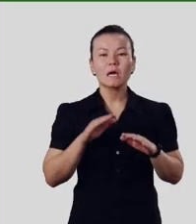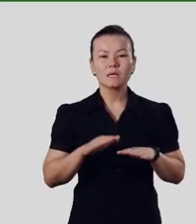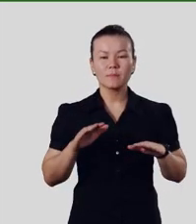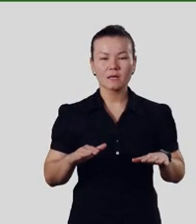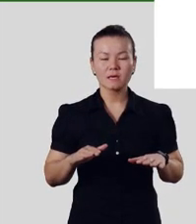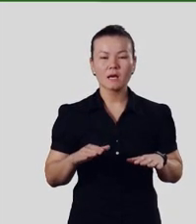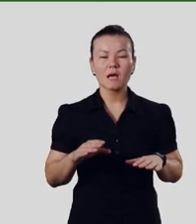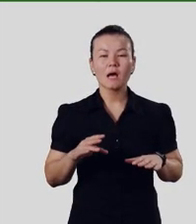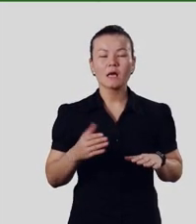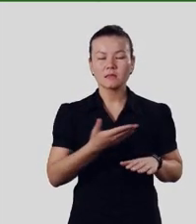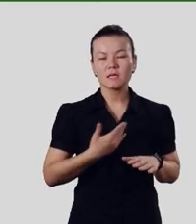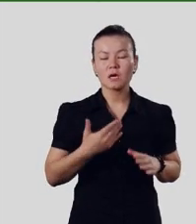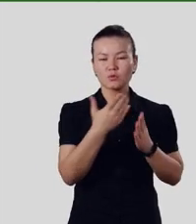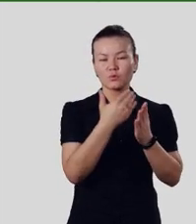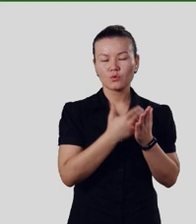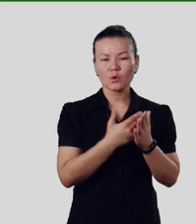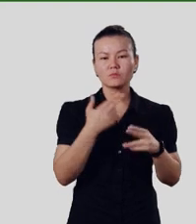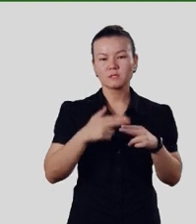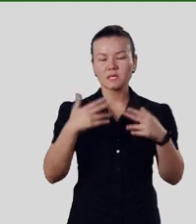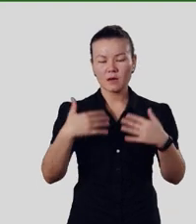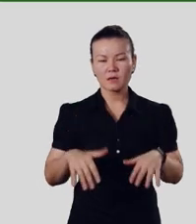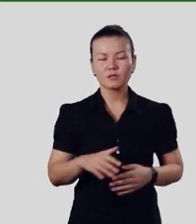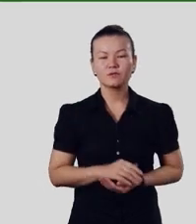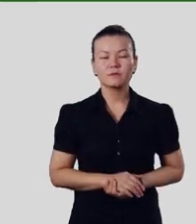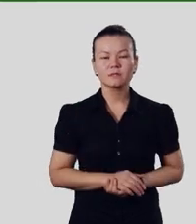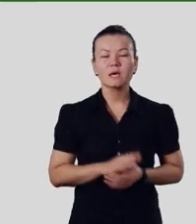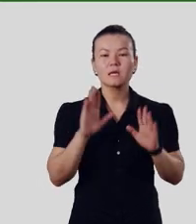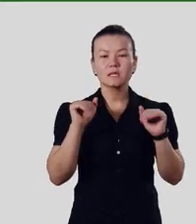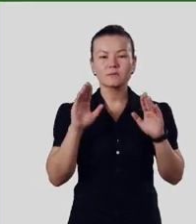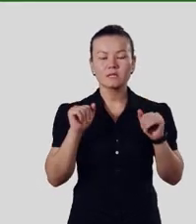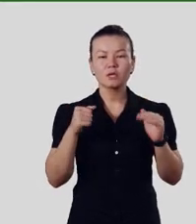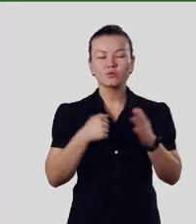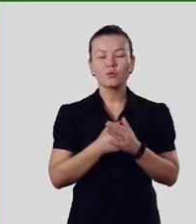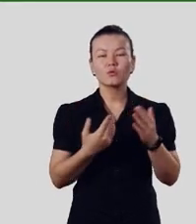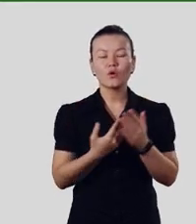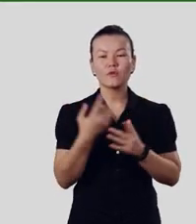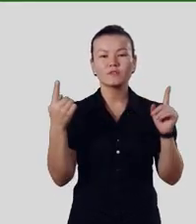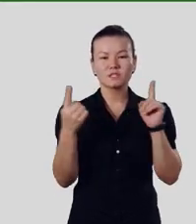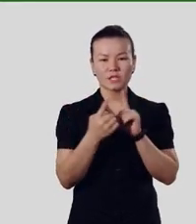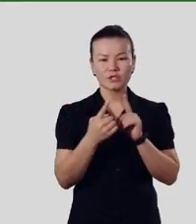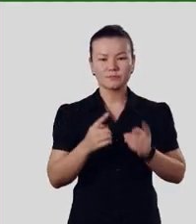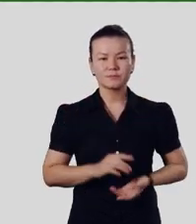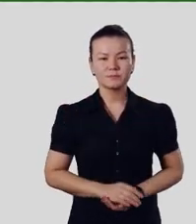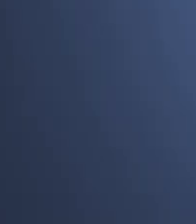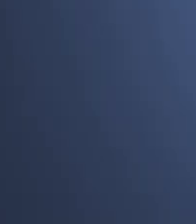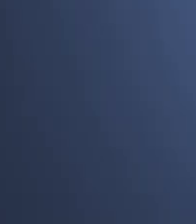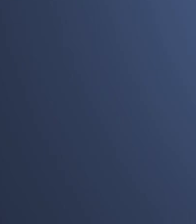Ребята, на этом наш урок подошел к концу. До свидания, до новых встреч!